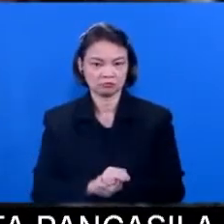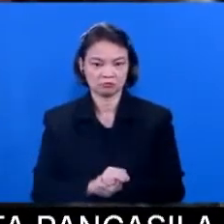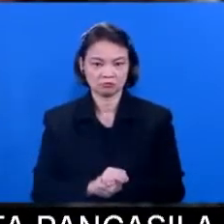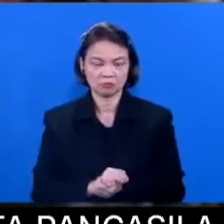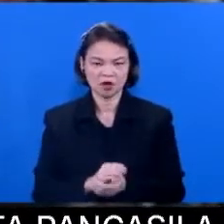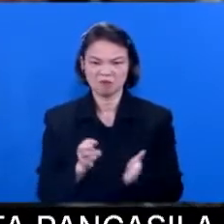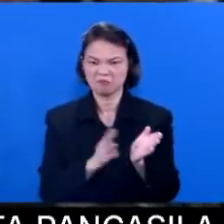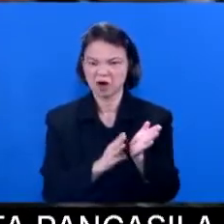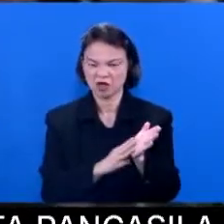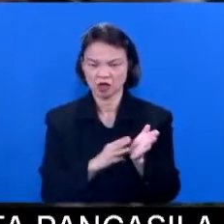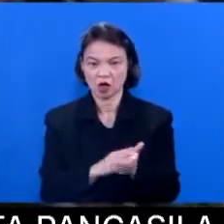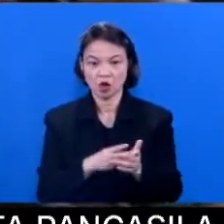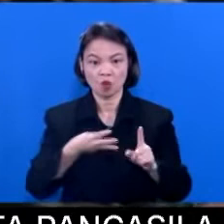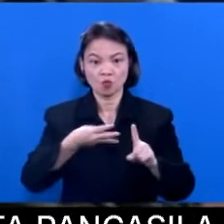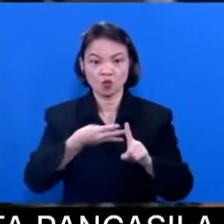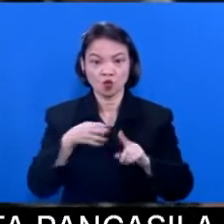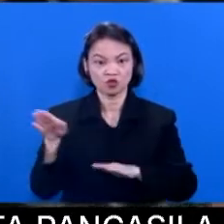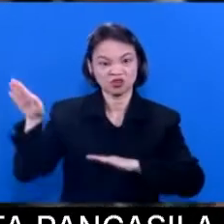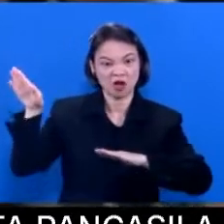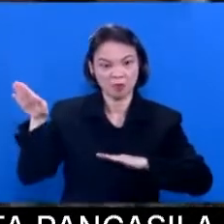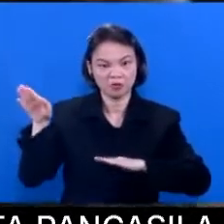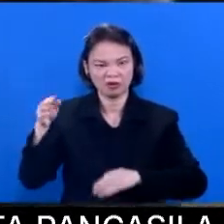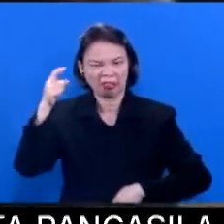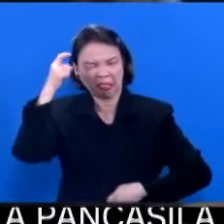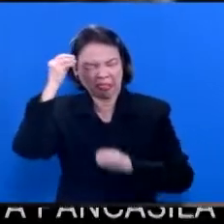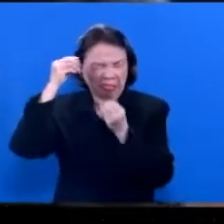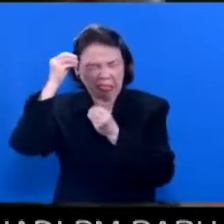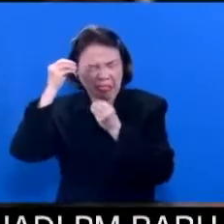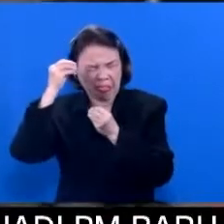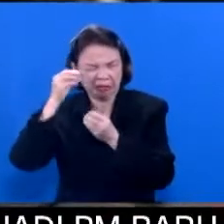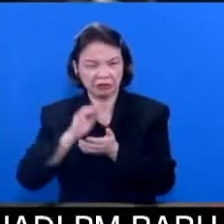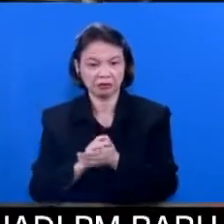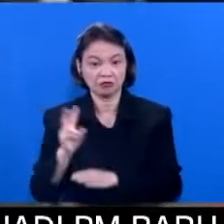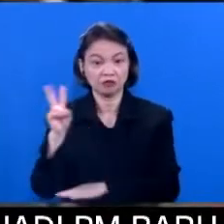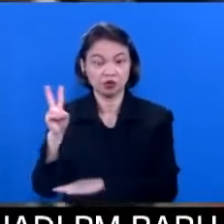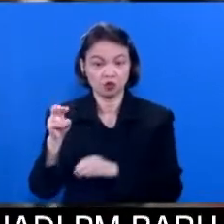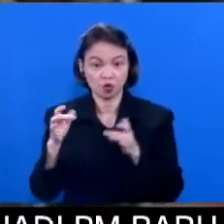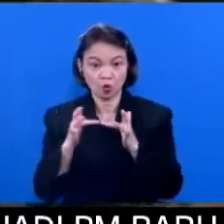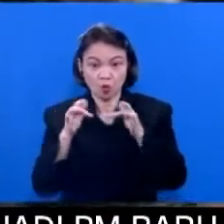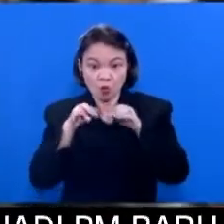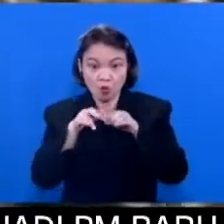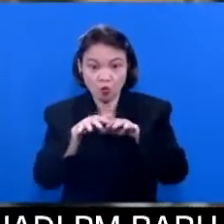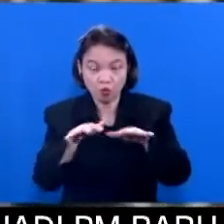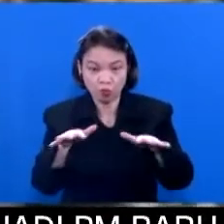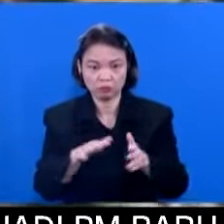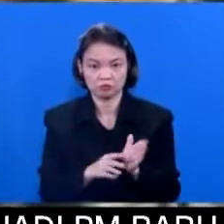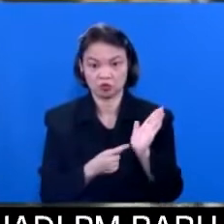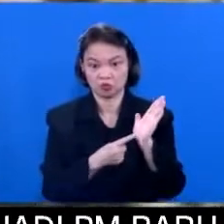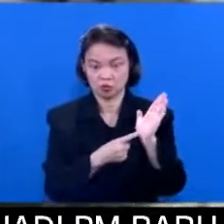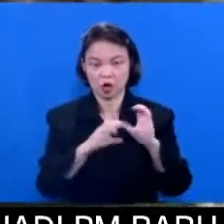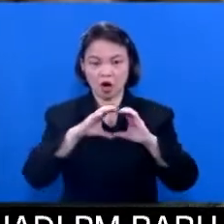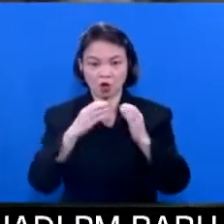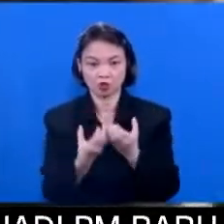DPRD Kabupaten Bungo Jambi juga bikin geleng-geleng kepala. Dalam video yang menjadi viral di media sosial, tampak sejumlah